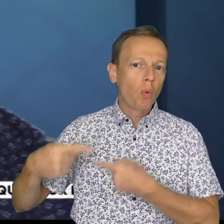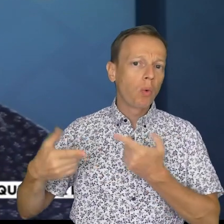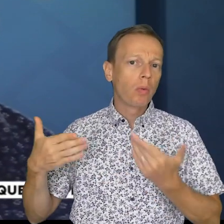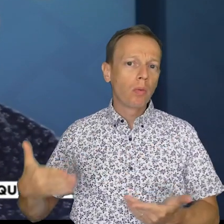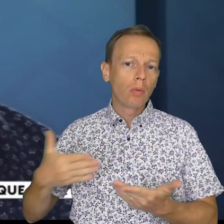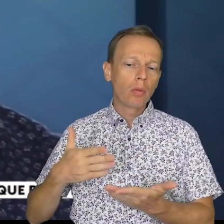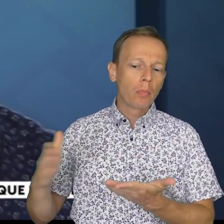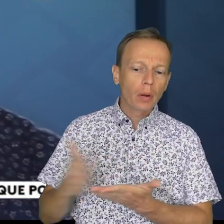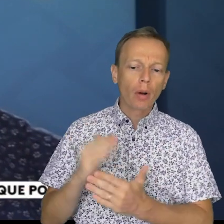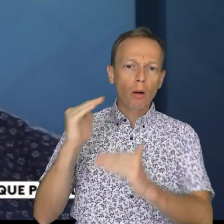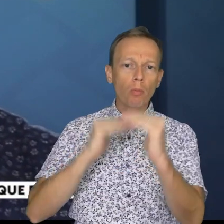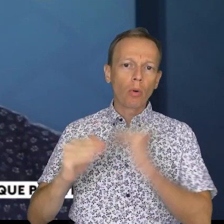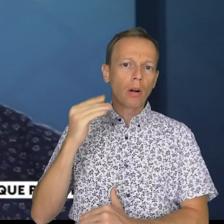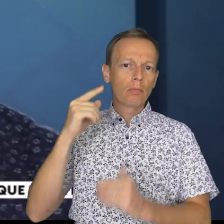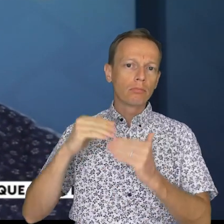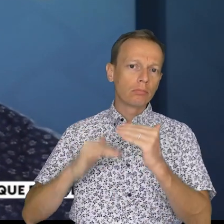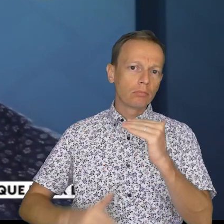ces jours-ci son plan.